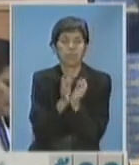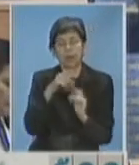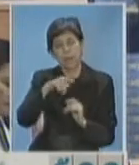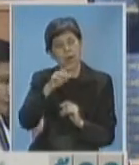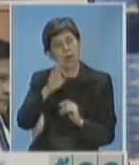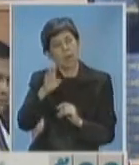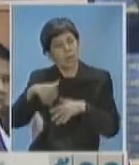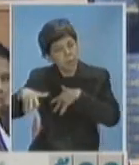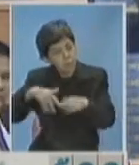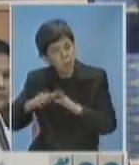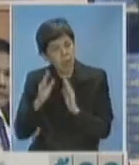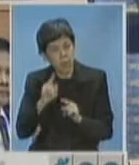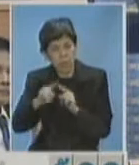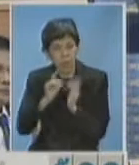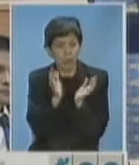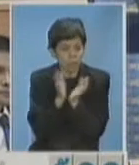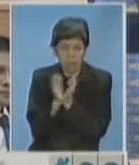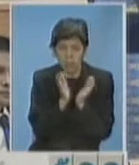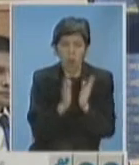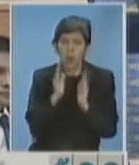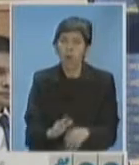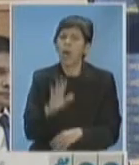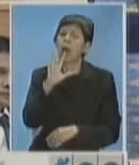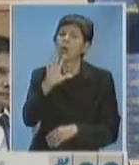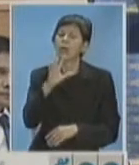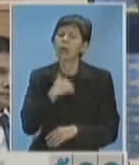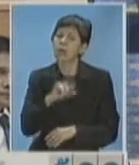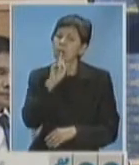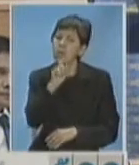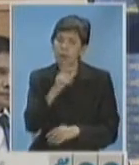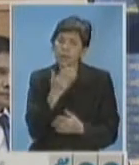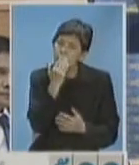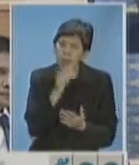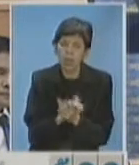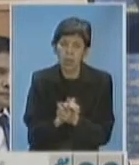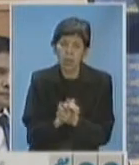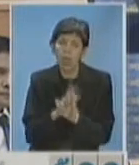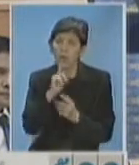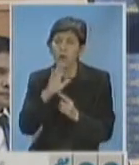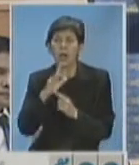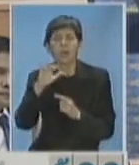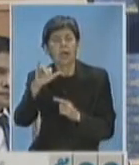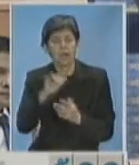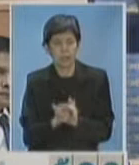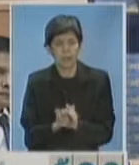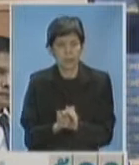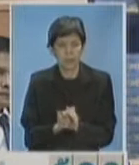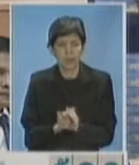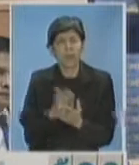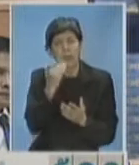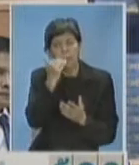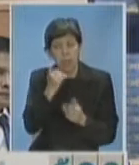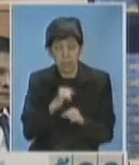พี่น้องประชาชนอีก4 รายก็ถูกจับรวม5 รายแต่ถามว่าทำไมนายขวัญชัยไพพนาหรือขวัญชัยสารค